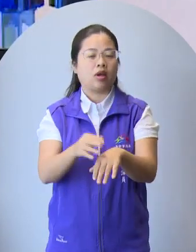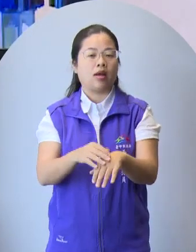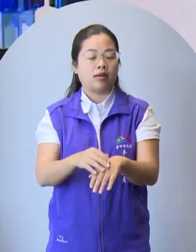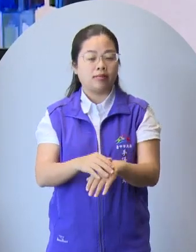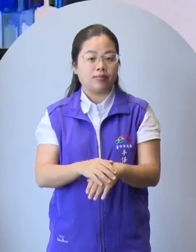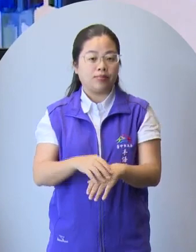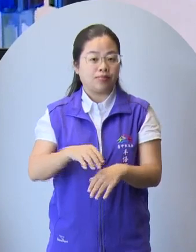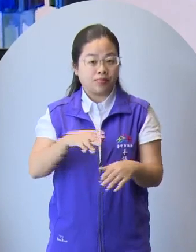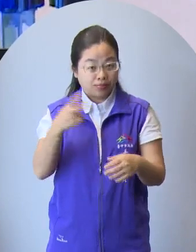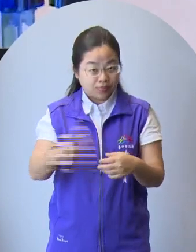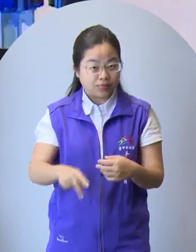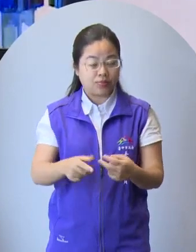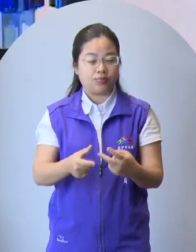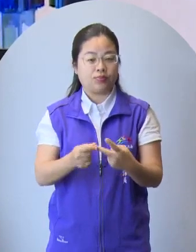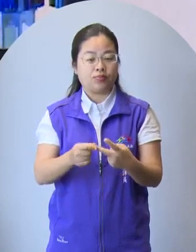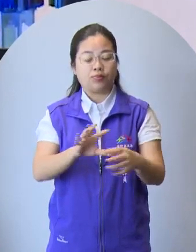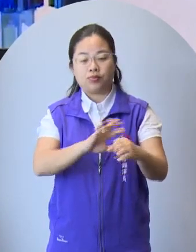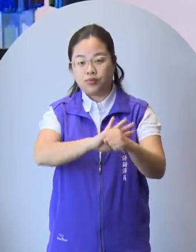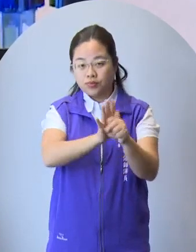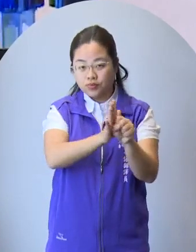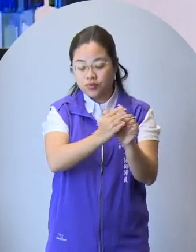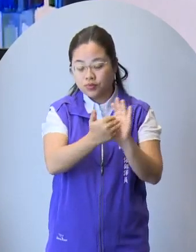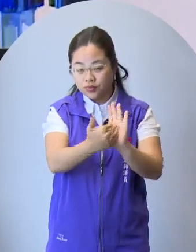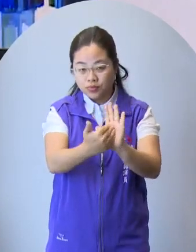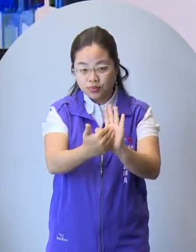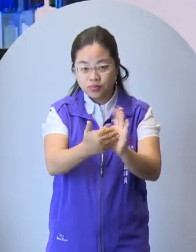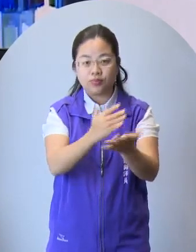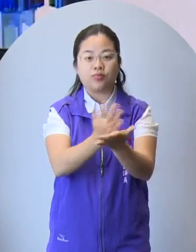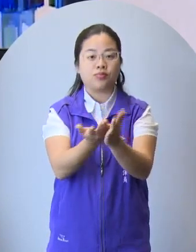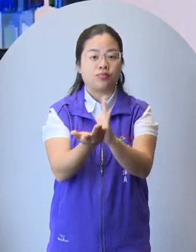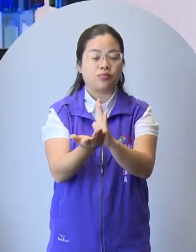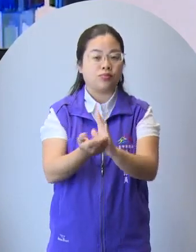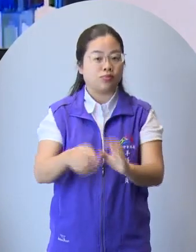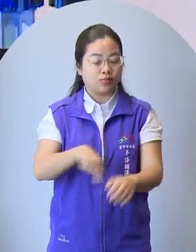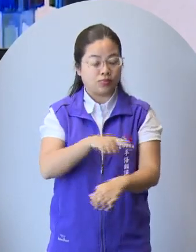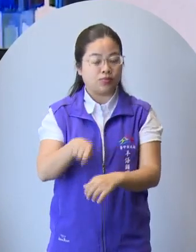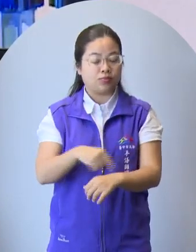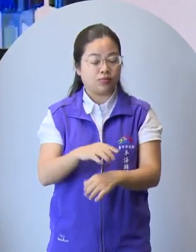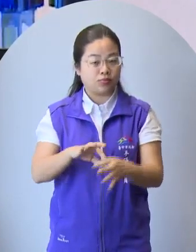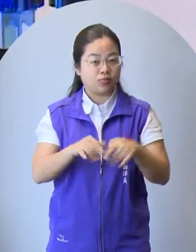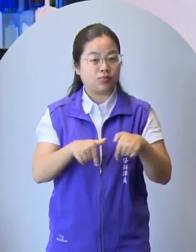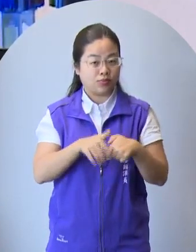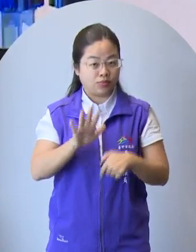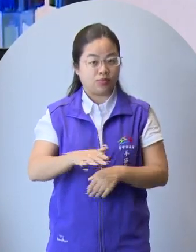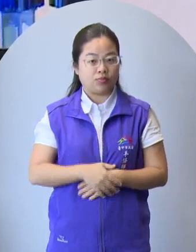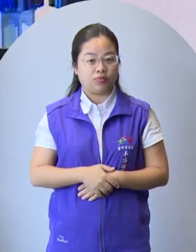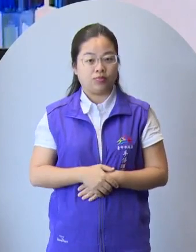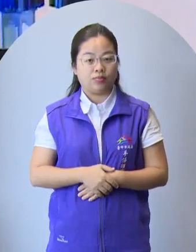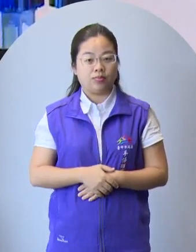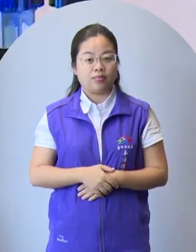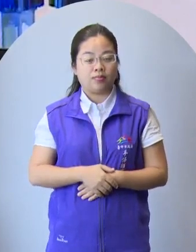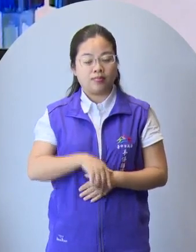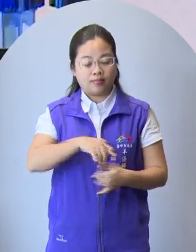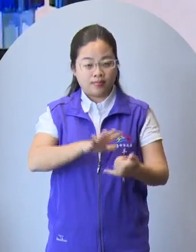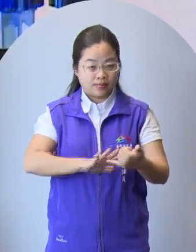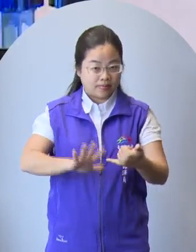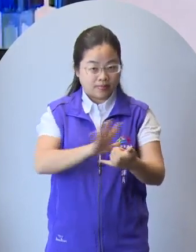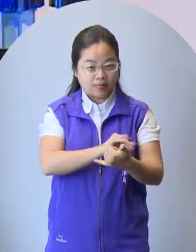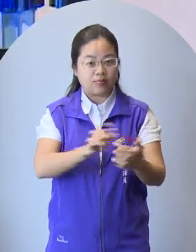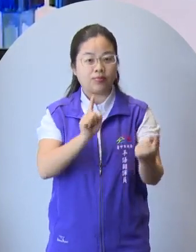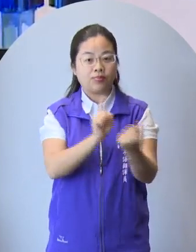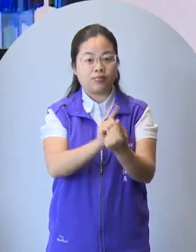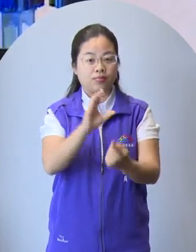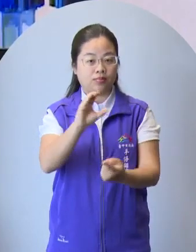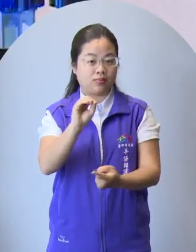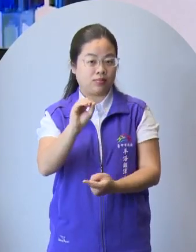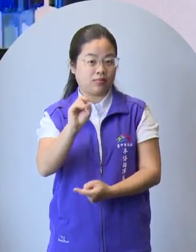关心防疫的新进度跟新措施。那由于台湾地区呢对于 COVID-19 的这个疫情已